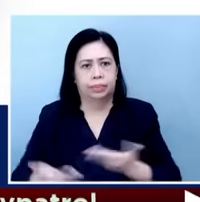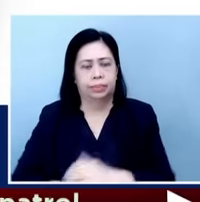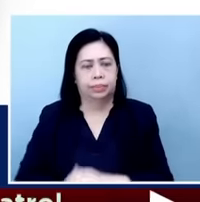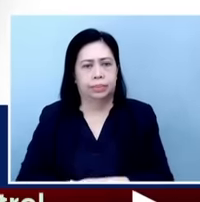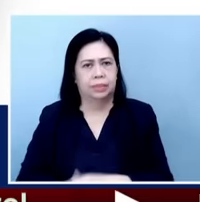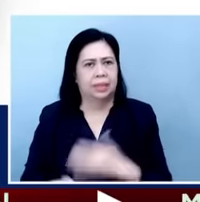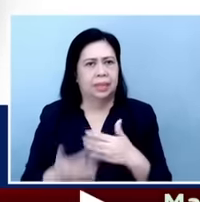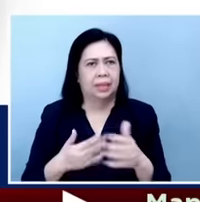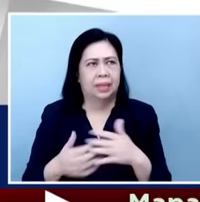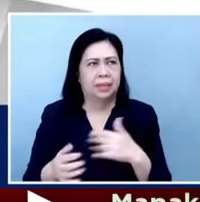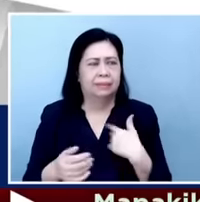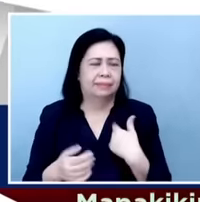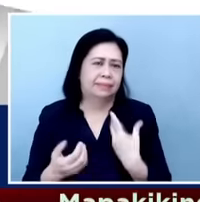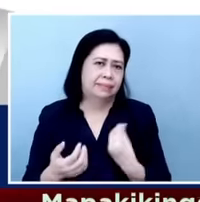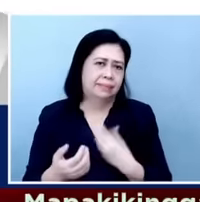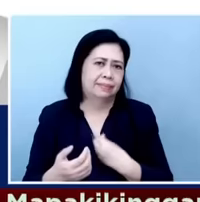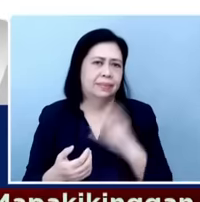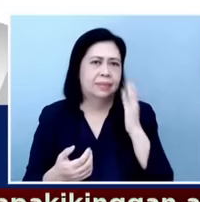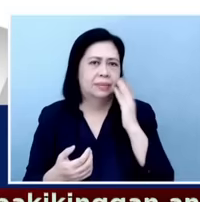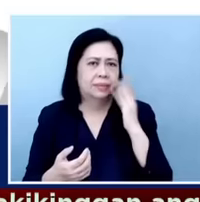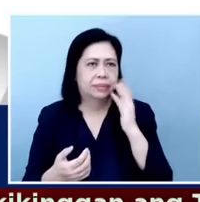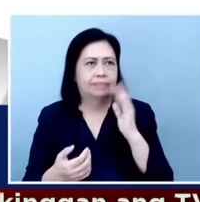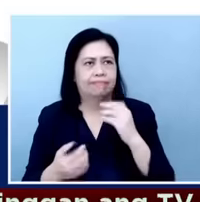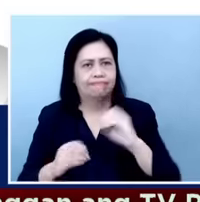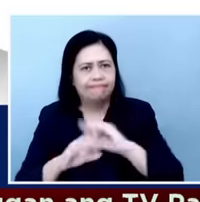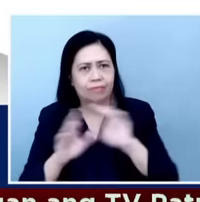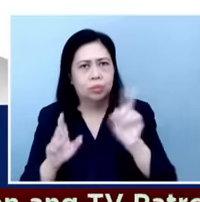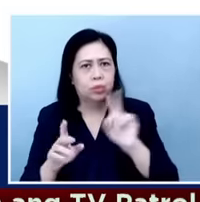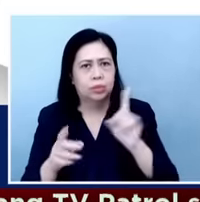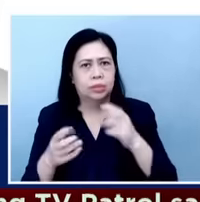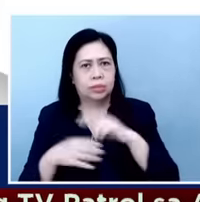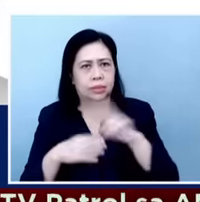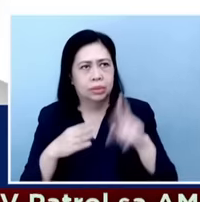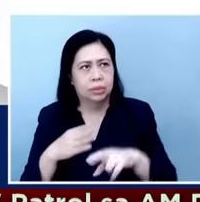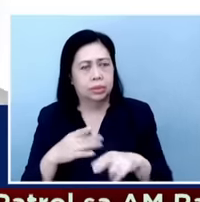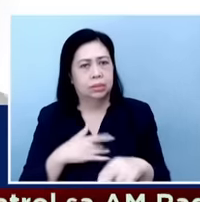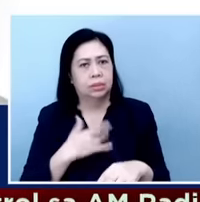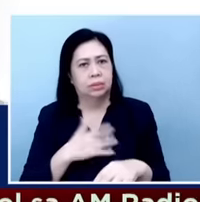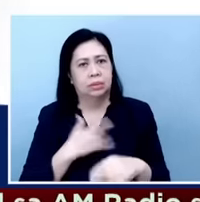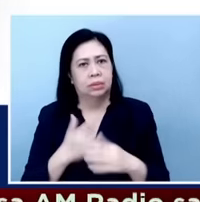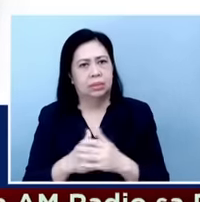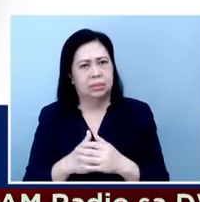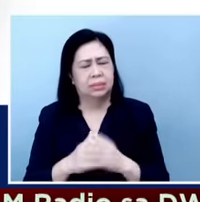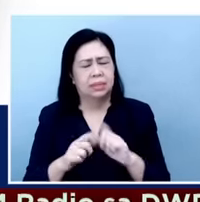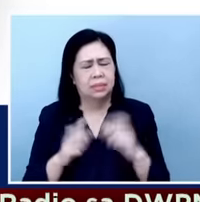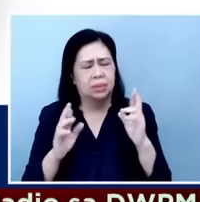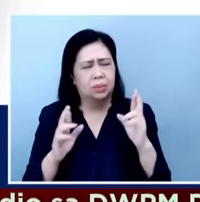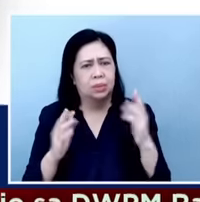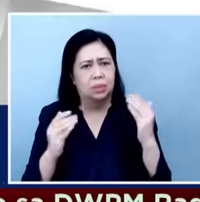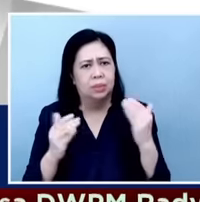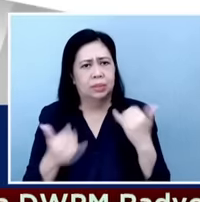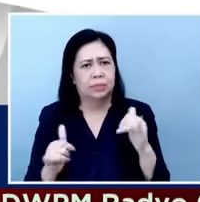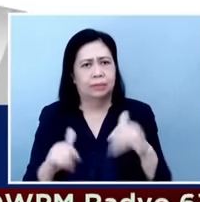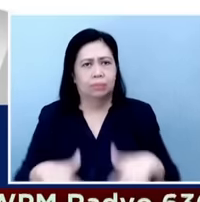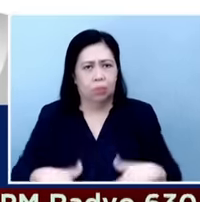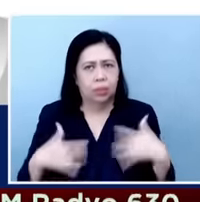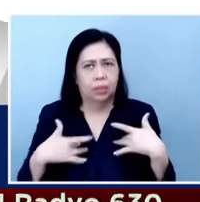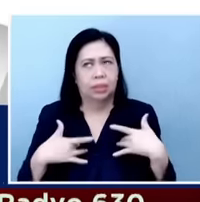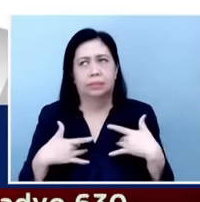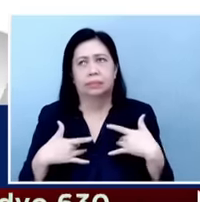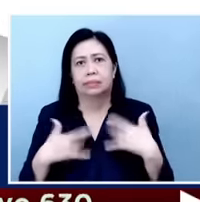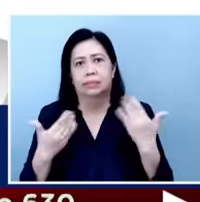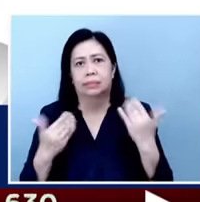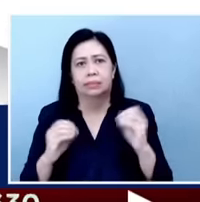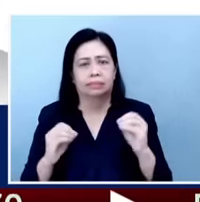nandoon ang takot, alam ko magkakaroon ng linaw. Yung pakiramdam ba na, pero sana ligtas siya. Sana wala silang ginawa kahit